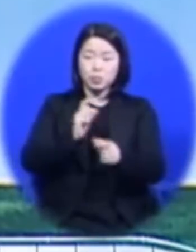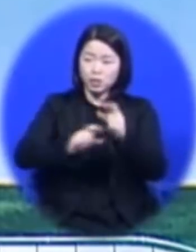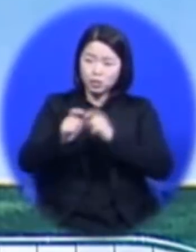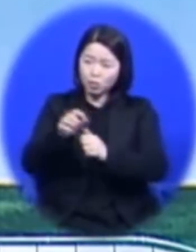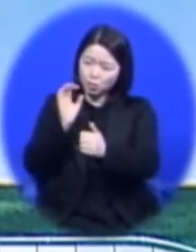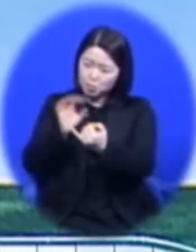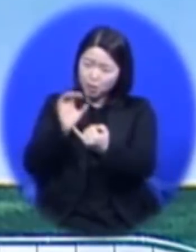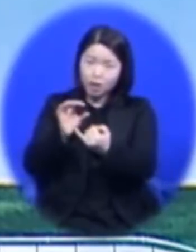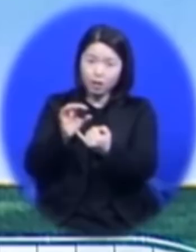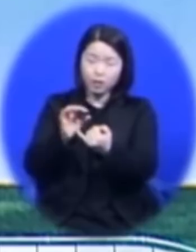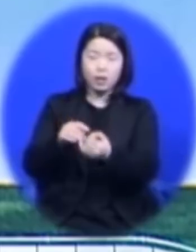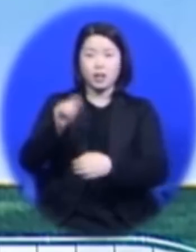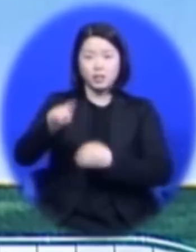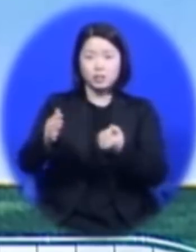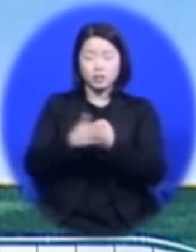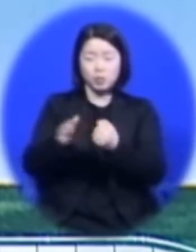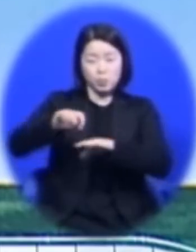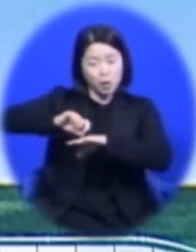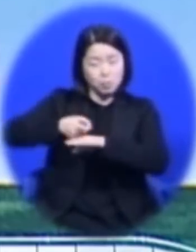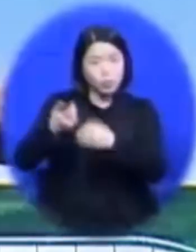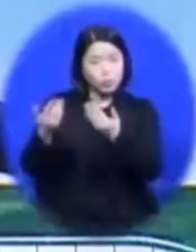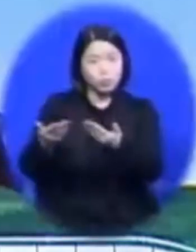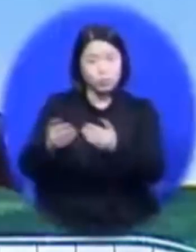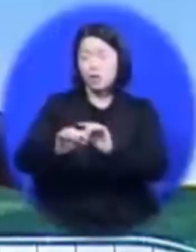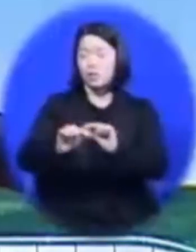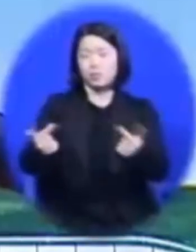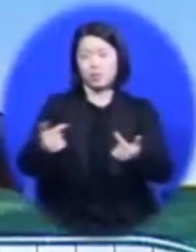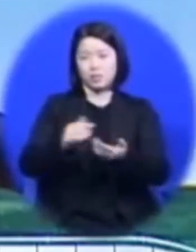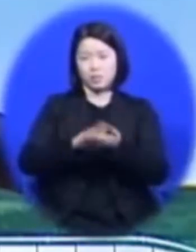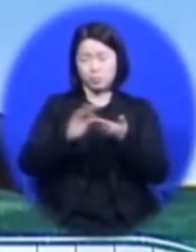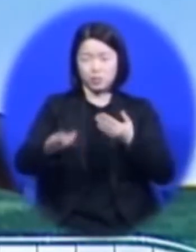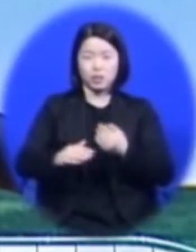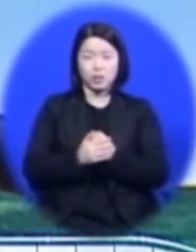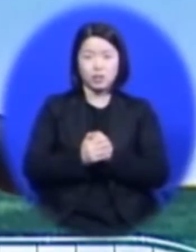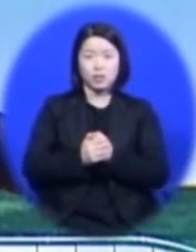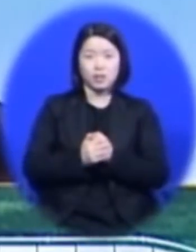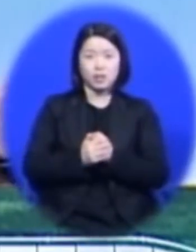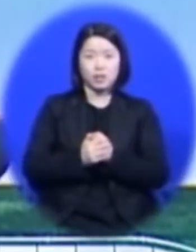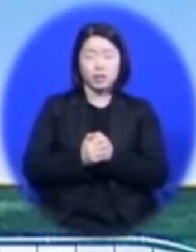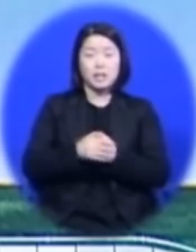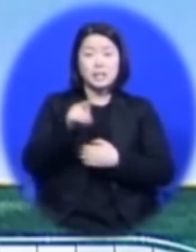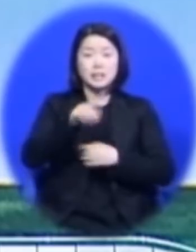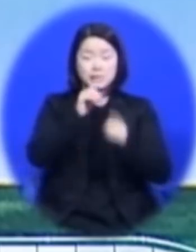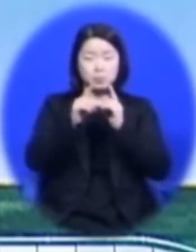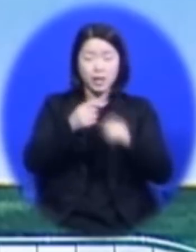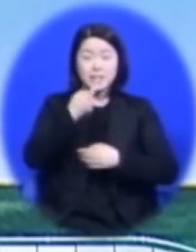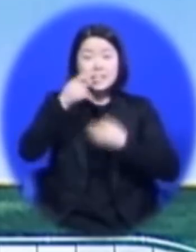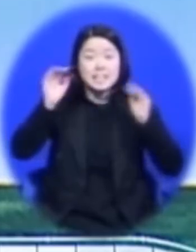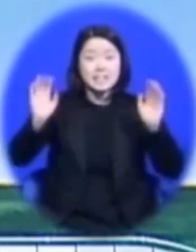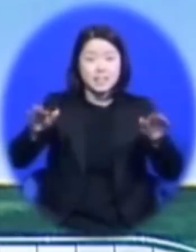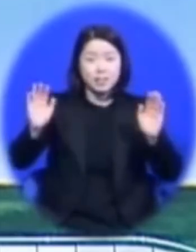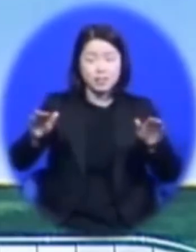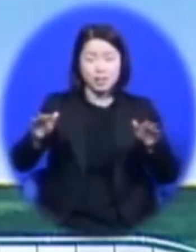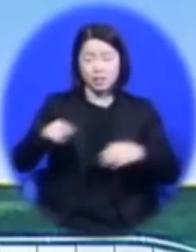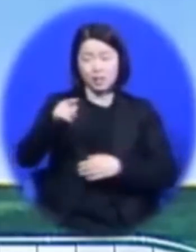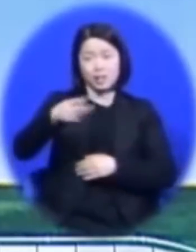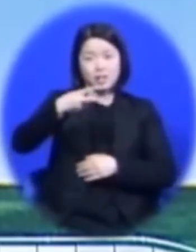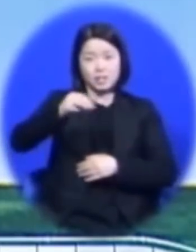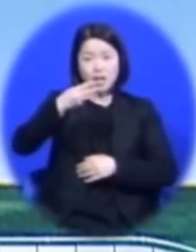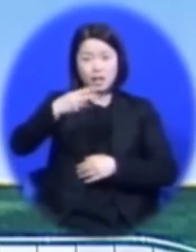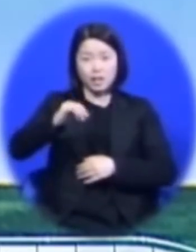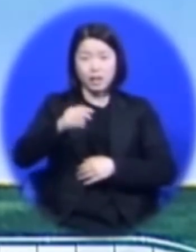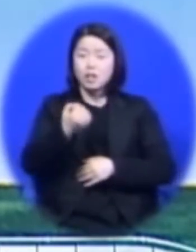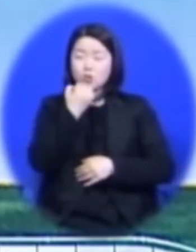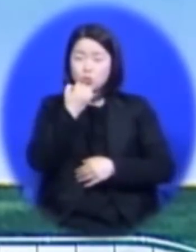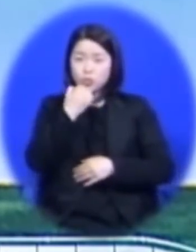하거나 그것 때문에 벌을 주시거나 그렇지 않았다는 겁니다 그 말은 천사가 사라가 우승